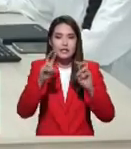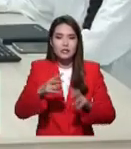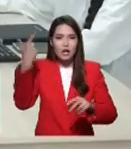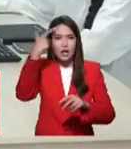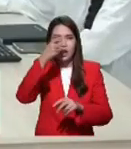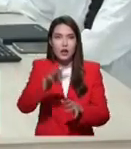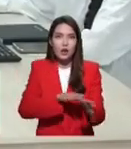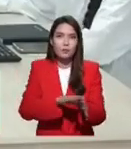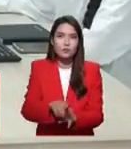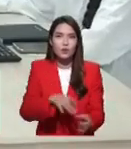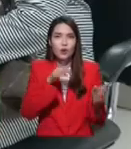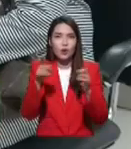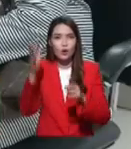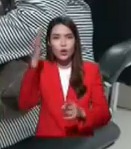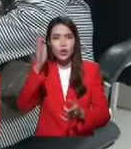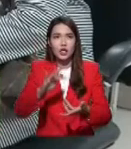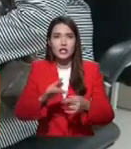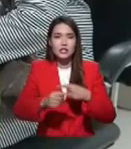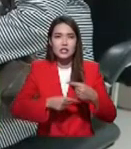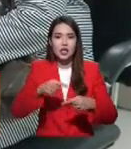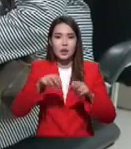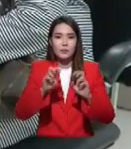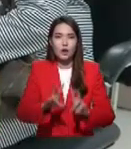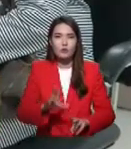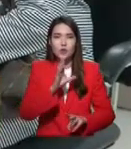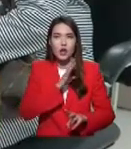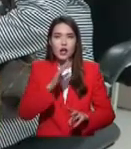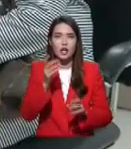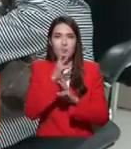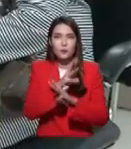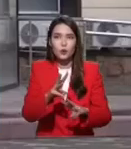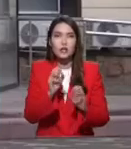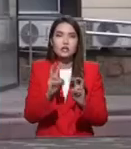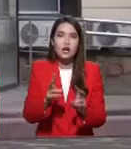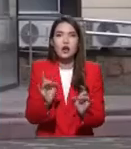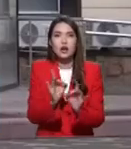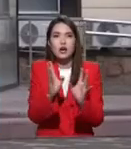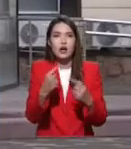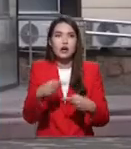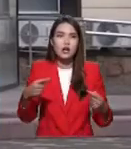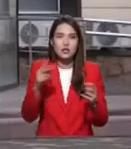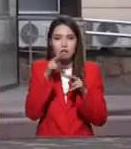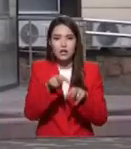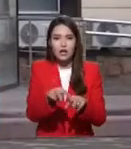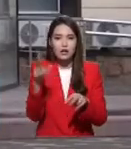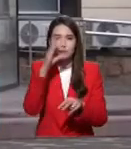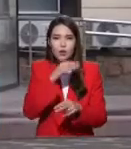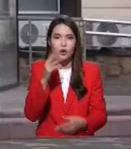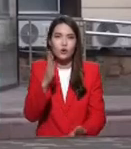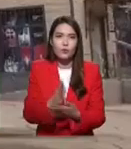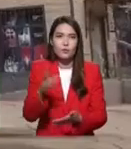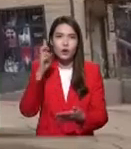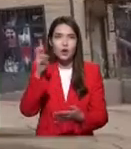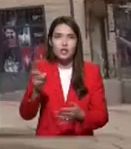толық көшуді жоспарлап отыр. Себебі платформа арқылы тұрғындар бюджет қаражатының қалай жұмсалып жатқанын бақылай алады. Бұл халықтың жергілікті билікке деген